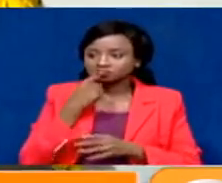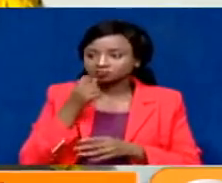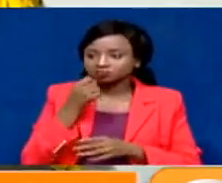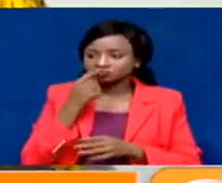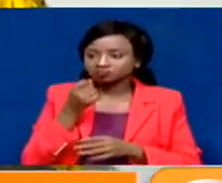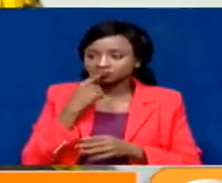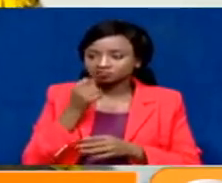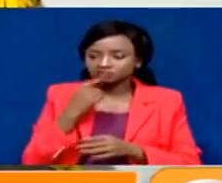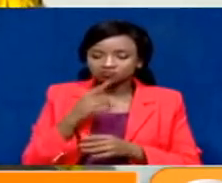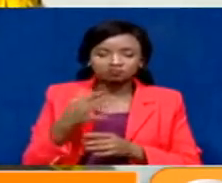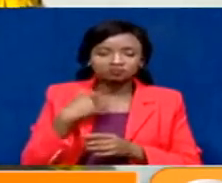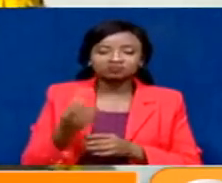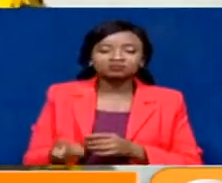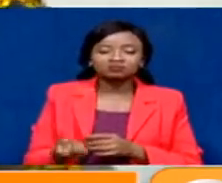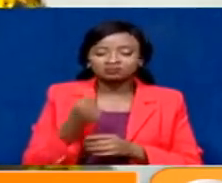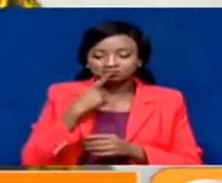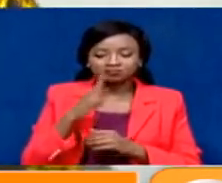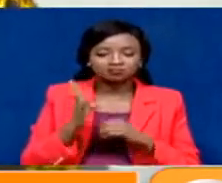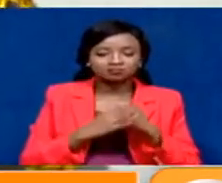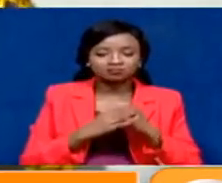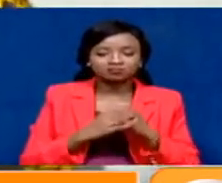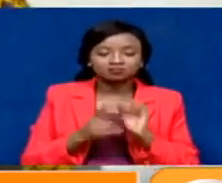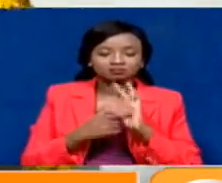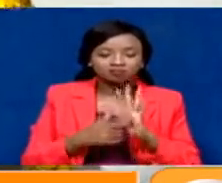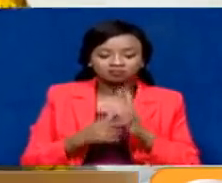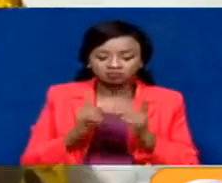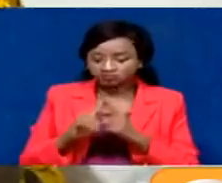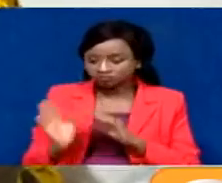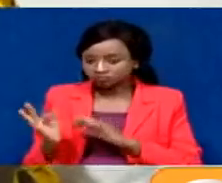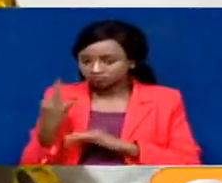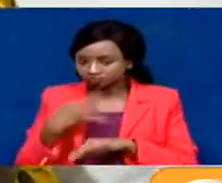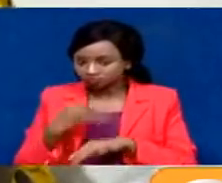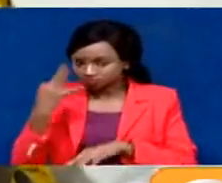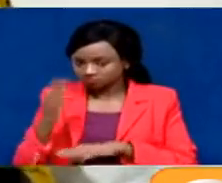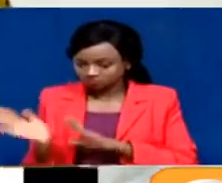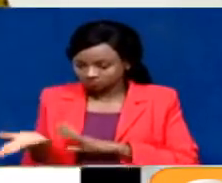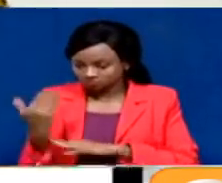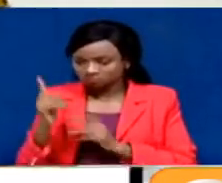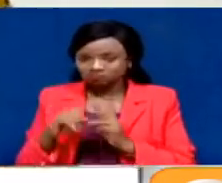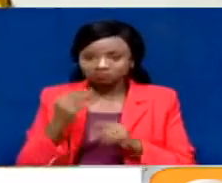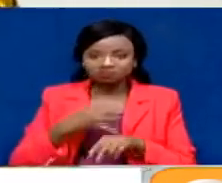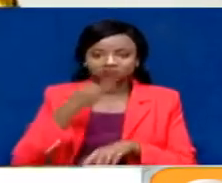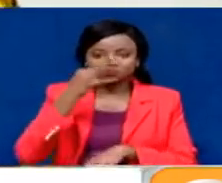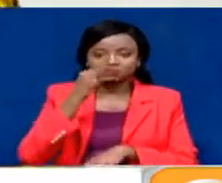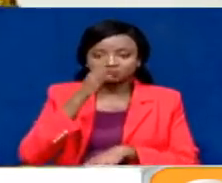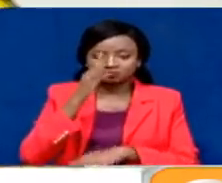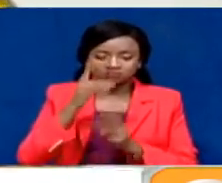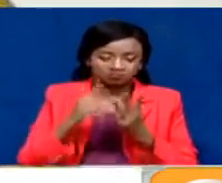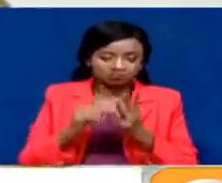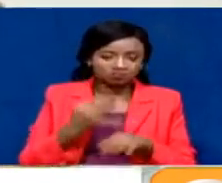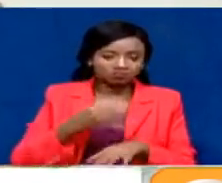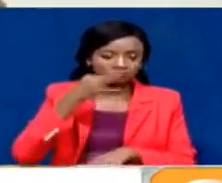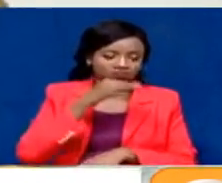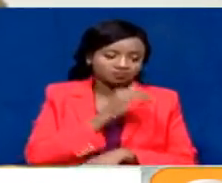like 3 in the morning, 3 in the evening, and I was also taking septrin. I was also taking